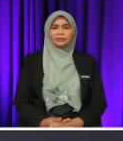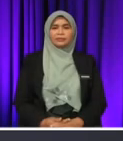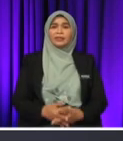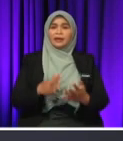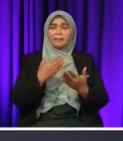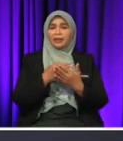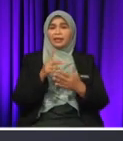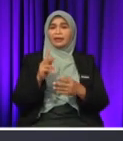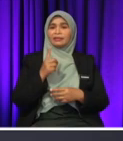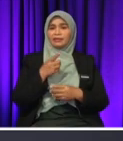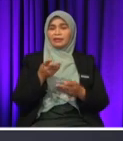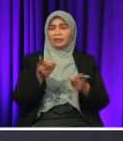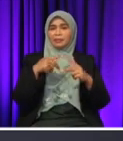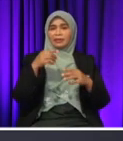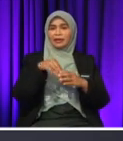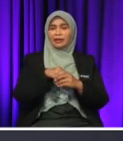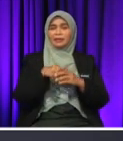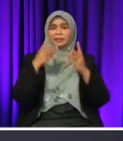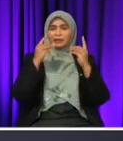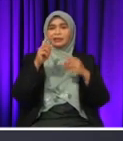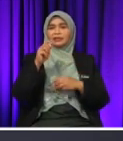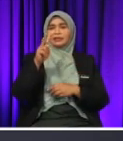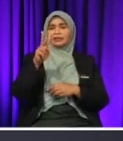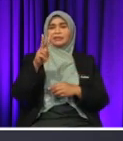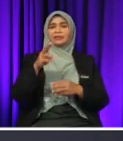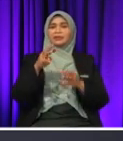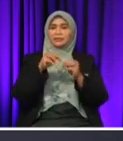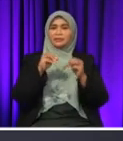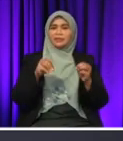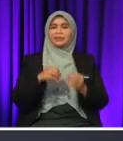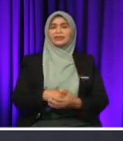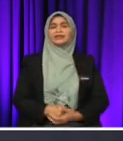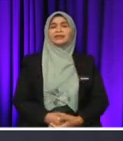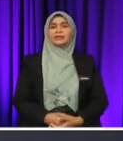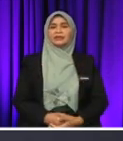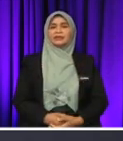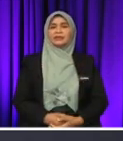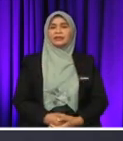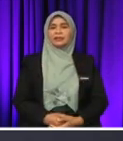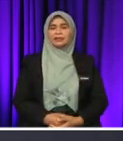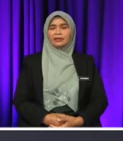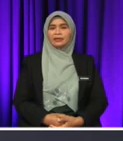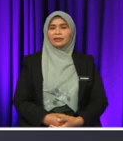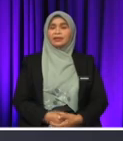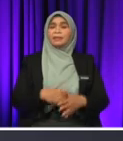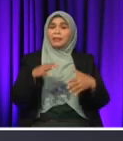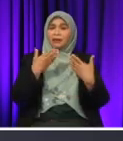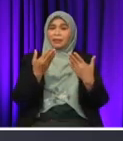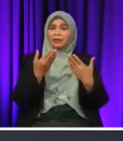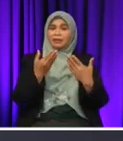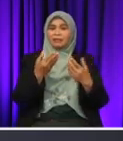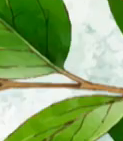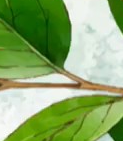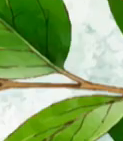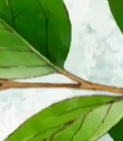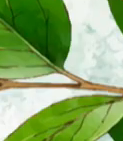kita kembali lagi dalam bidik TV murid masuk ke kelas Bagaimana kawan-kawan ataupun